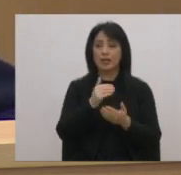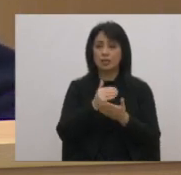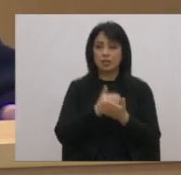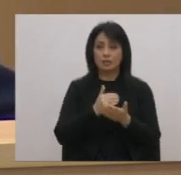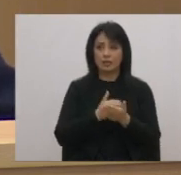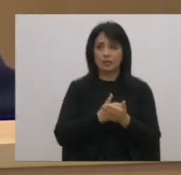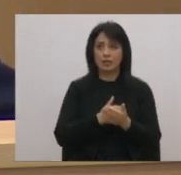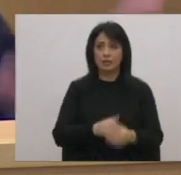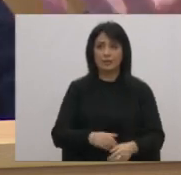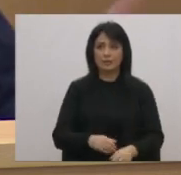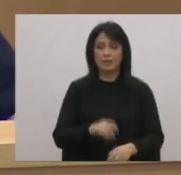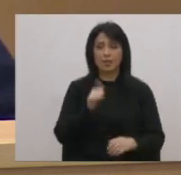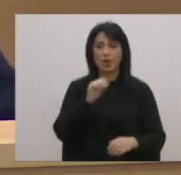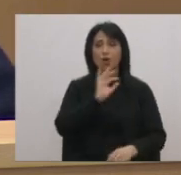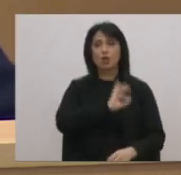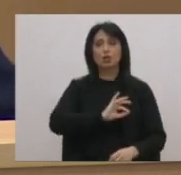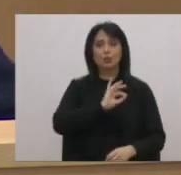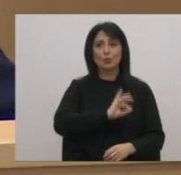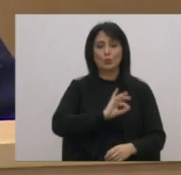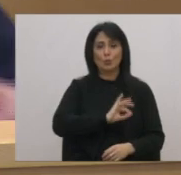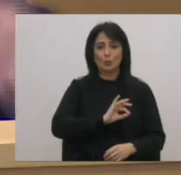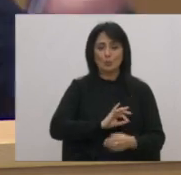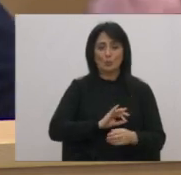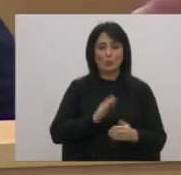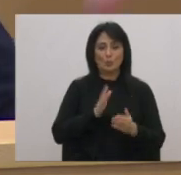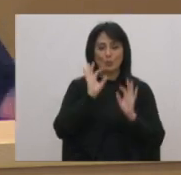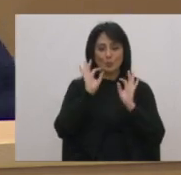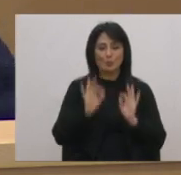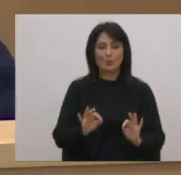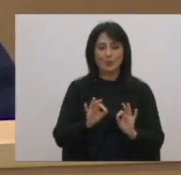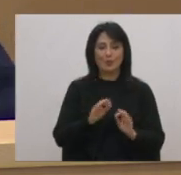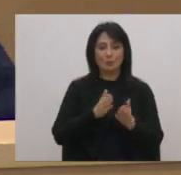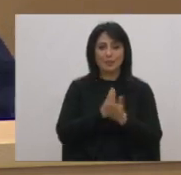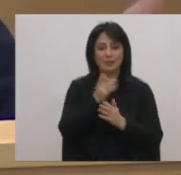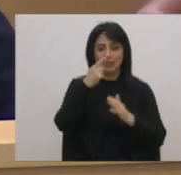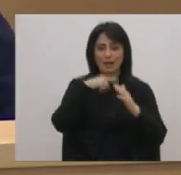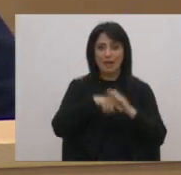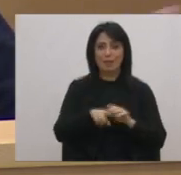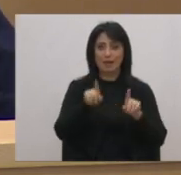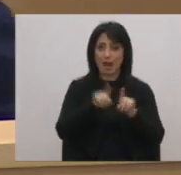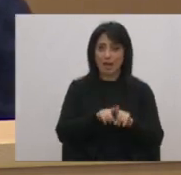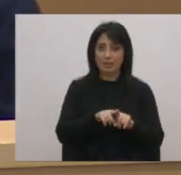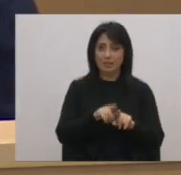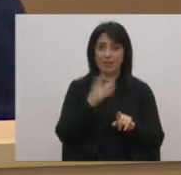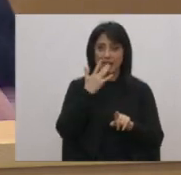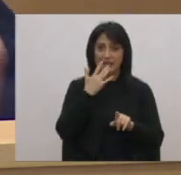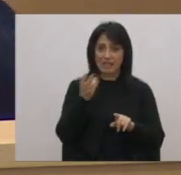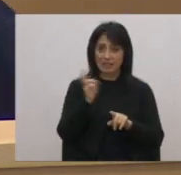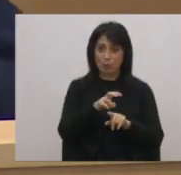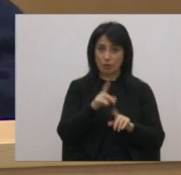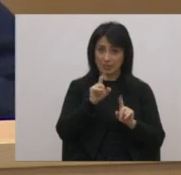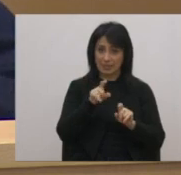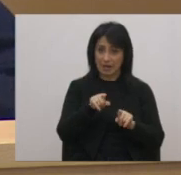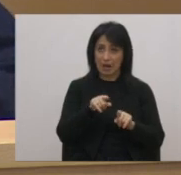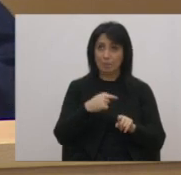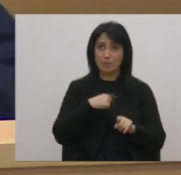ისეთი? საუბრობთ როგორც იურისტი, ალბათ მეტყვით, რომ მიზანშეწონილობის პრინციპიდან გამომდინარე ასე იყო, იმიტომ რომ ნაცელი მოდიოდნენ და ასე შემდეგ. და